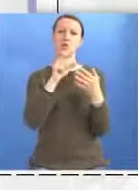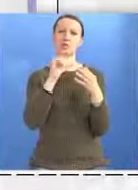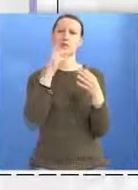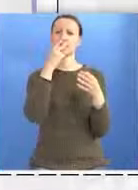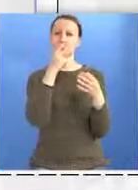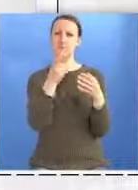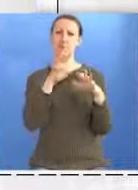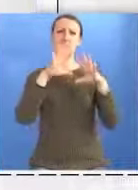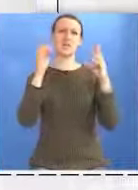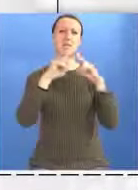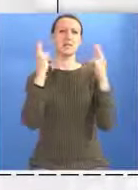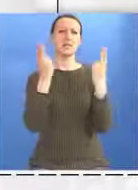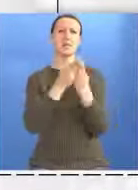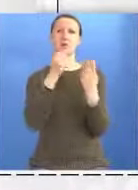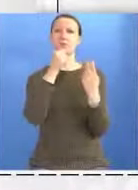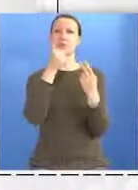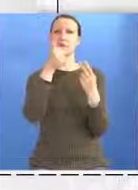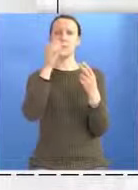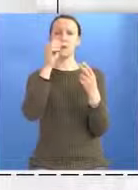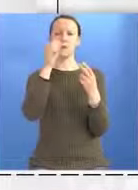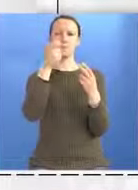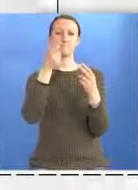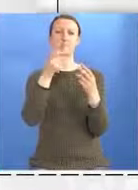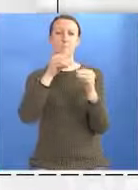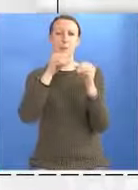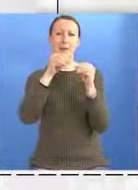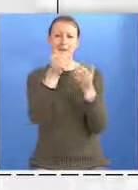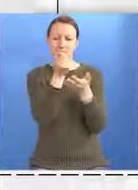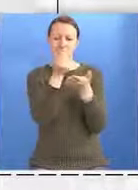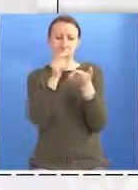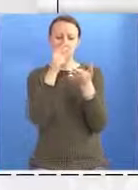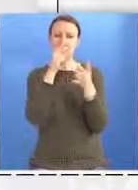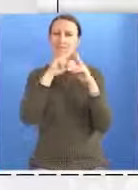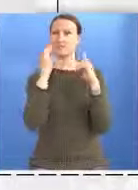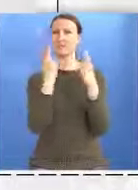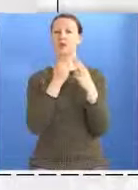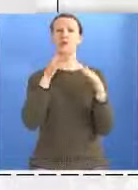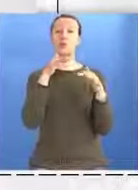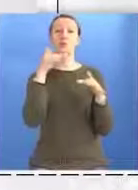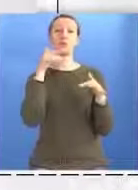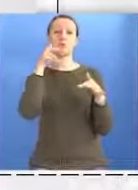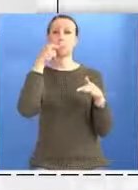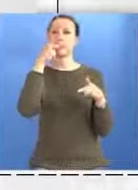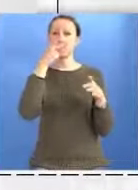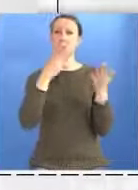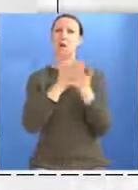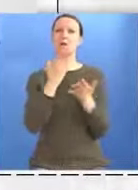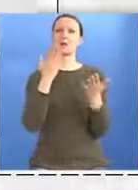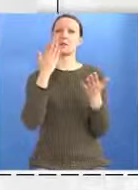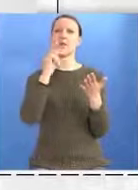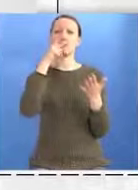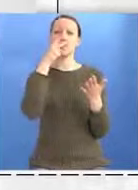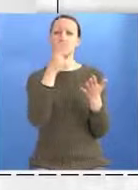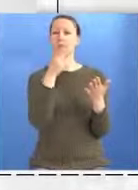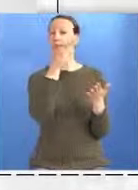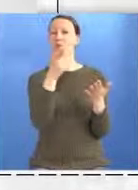kažu, da se vidi cijeli svijet u zrnu pjeska. Tako da dosta ljudi, mislim ljudi prođu, vide ovo, ali u stvari